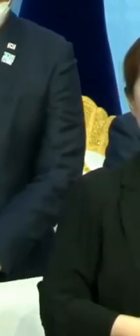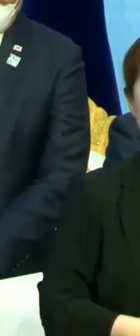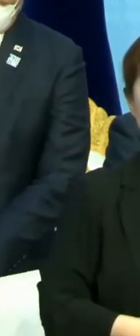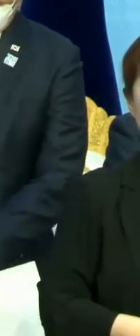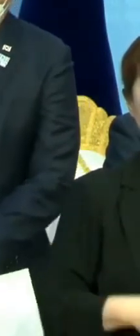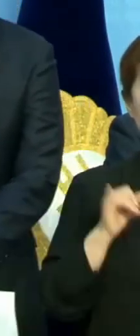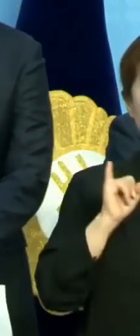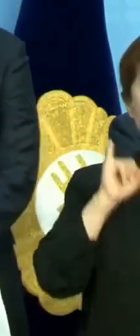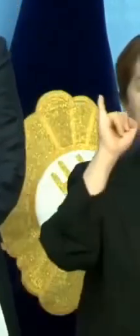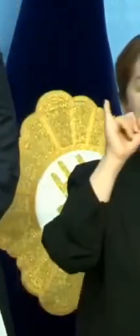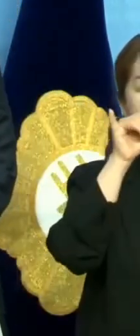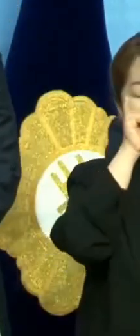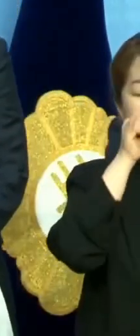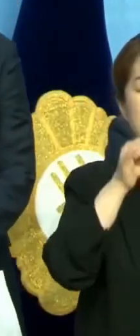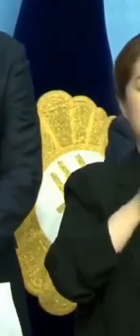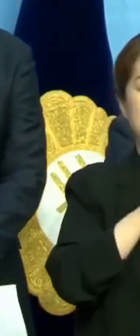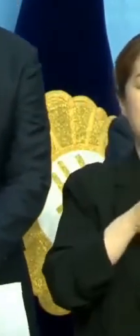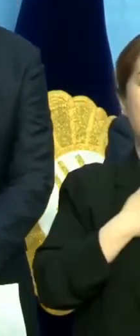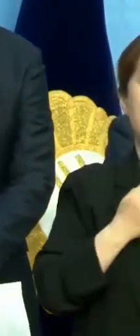언니 있는 집에 태어나고 싶어.